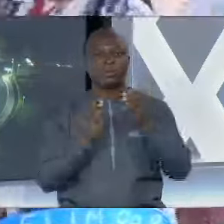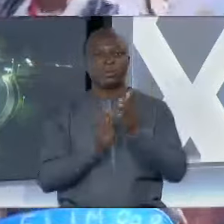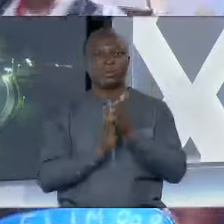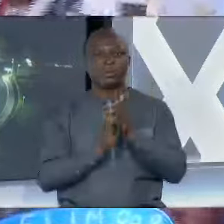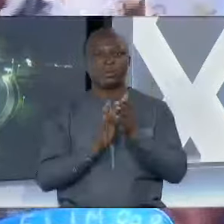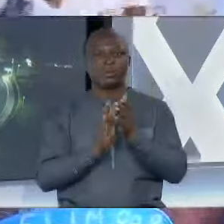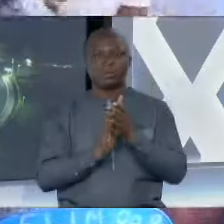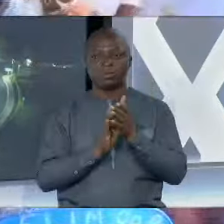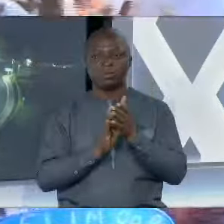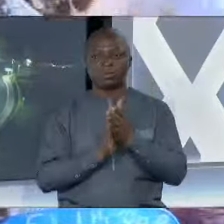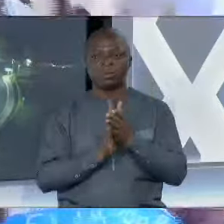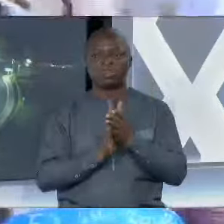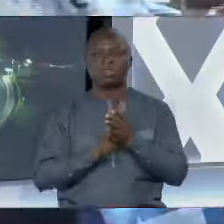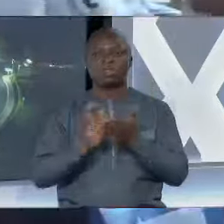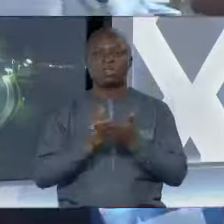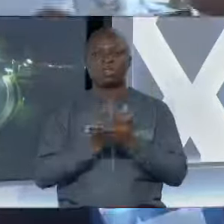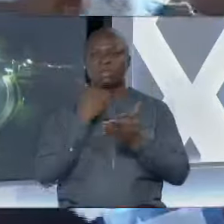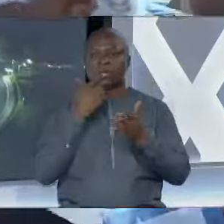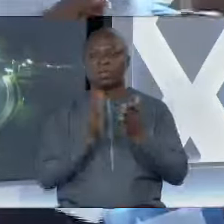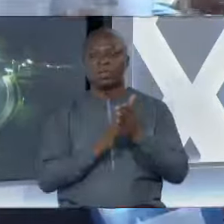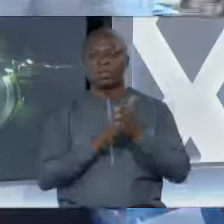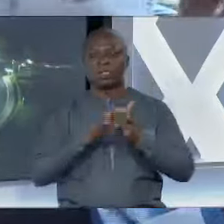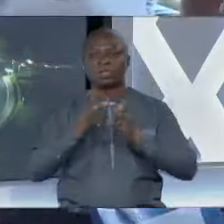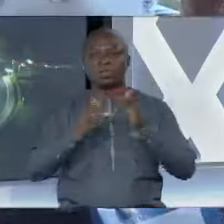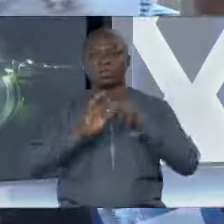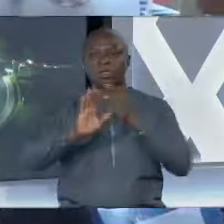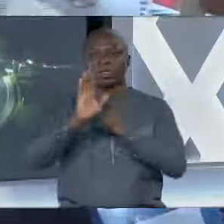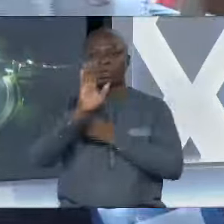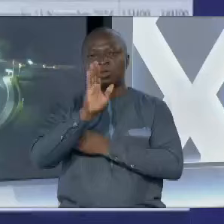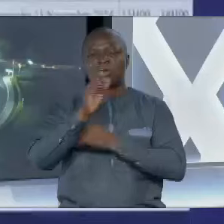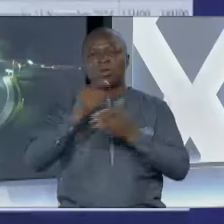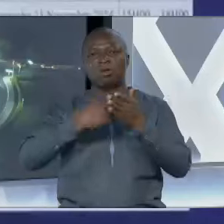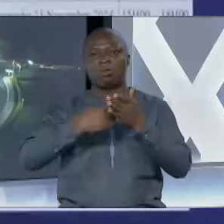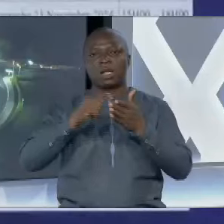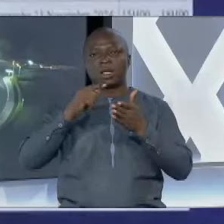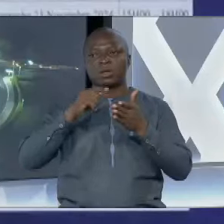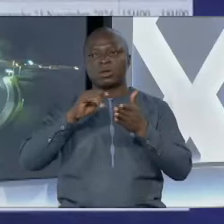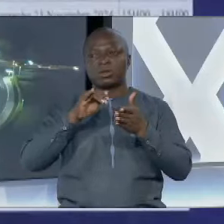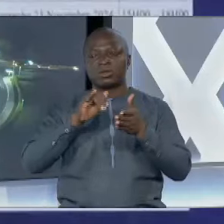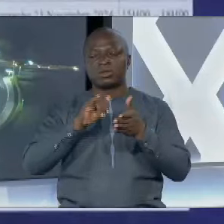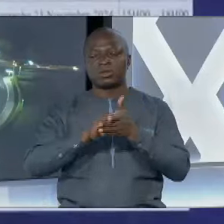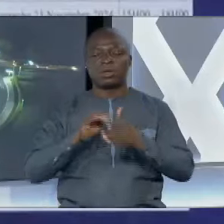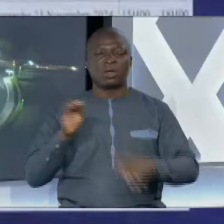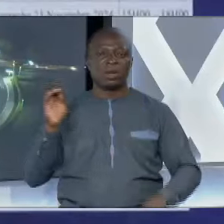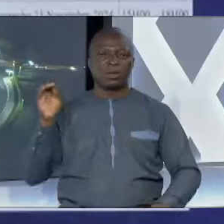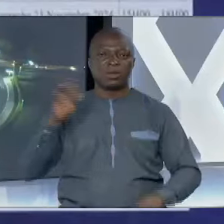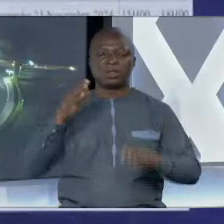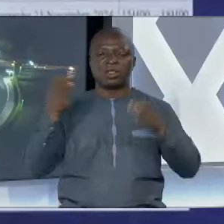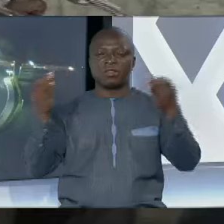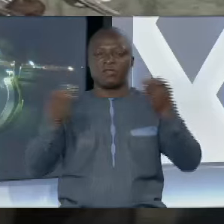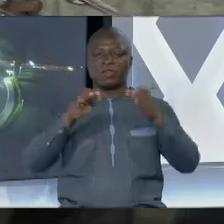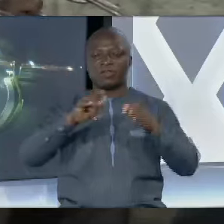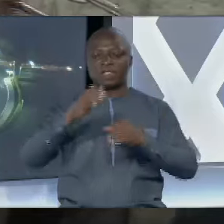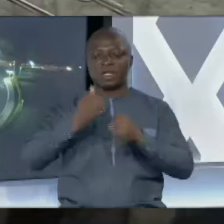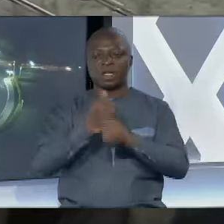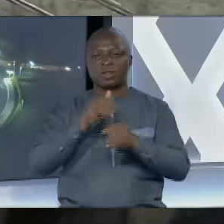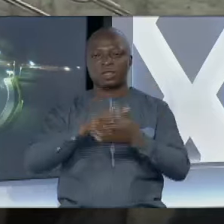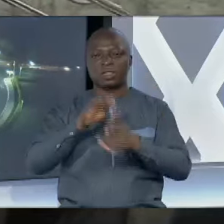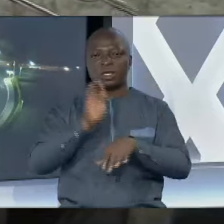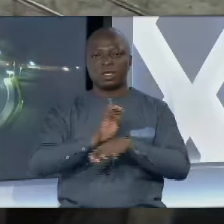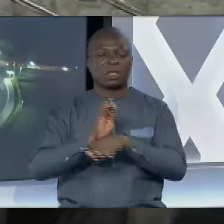Des chants de louanges et d'actions de grâce à Dieu pour marquer le lancement du jubilé d'argent de l'église